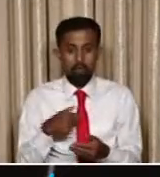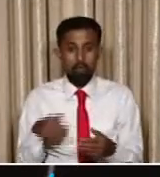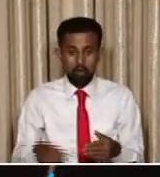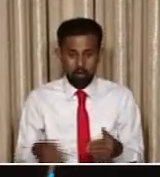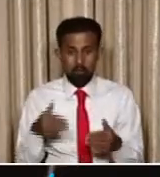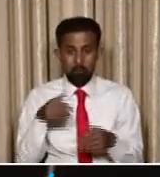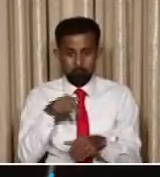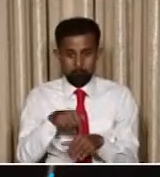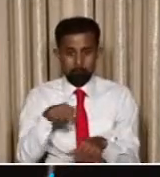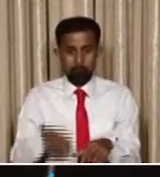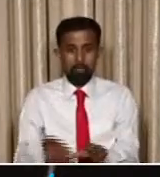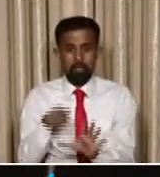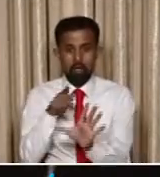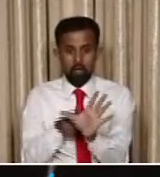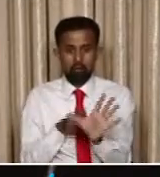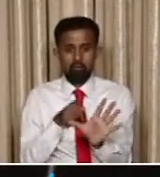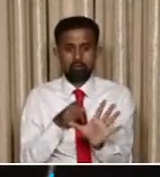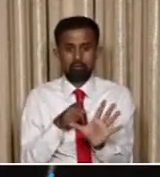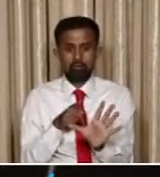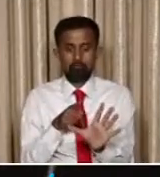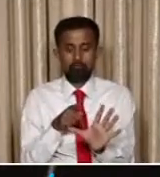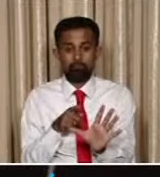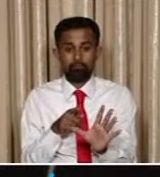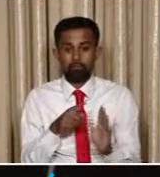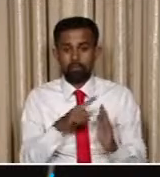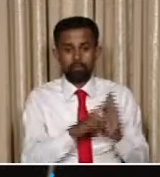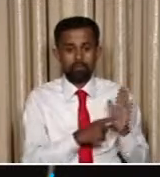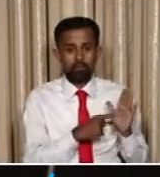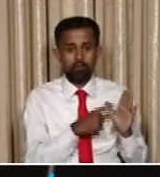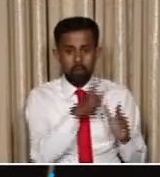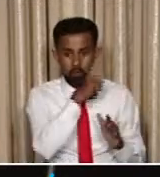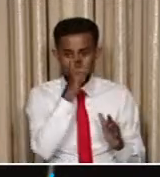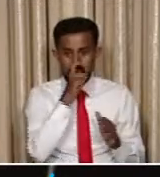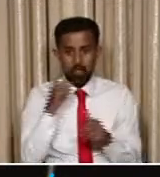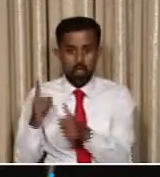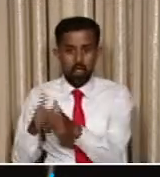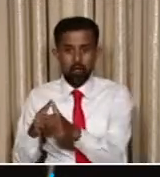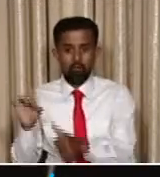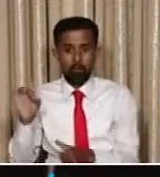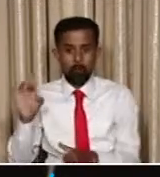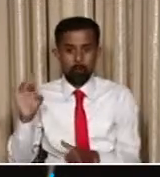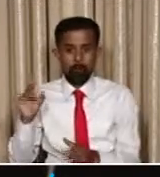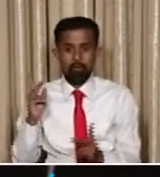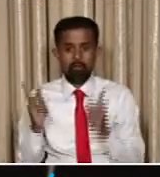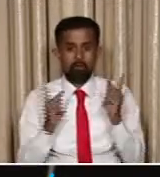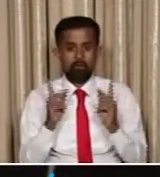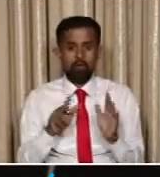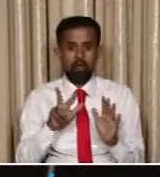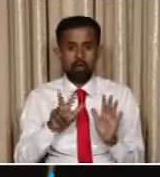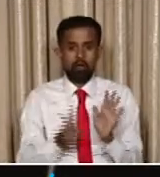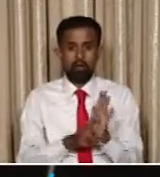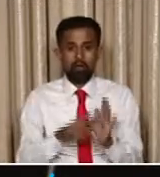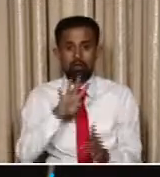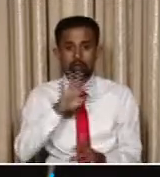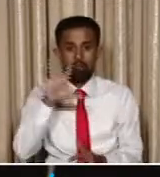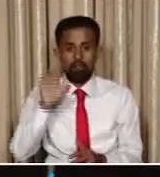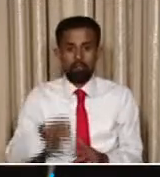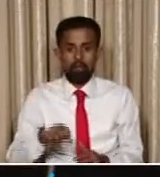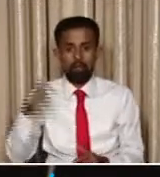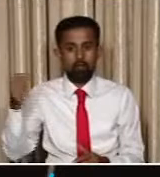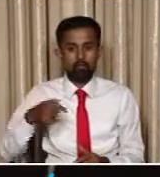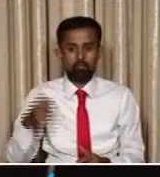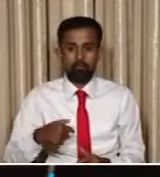මේ අවුරුද්ද විතරක් මේ ජනවාරි ඉඳලා අගෝස්තු 15 වෙනකොට සංචාරකයෝ 845,000ක් රටට පැමිණලා